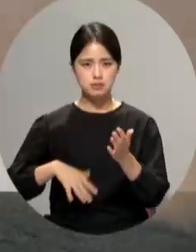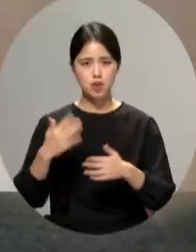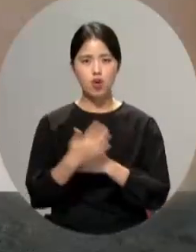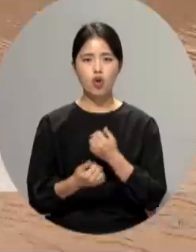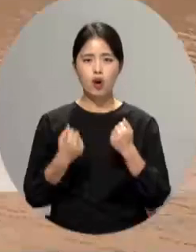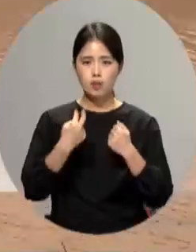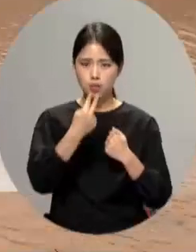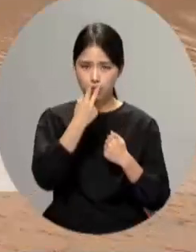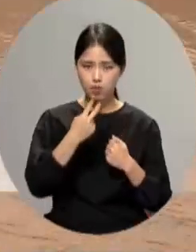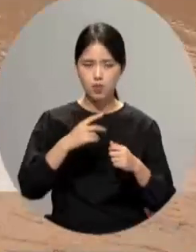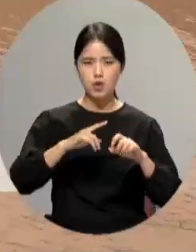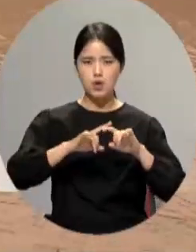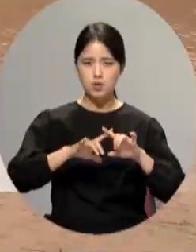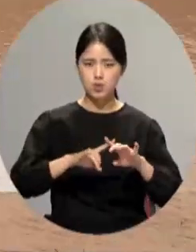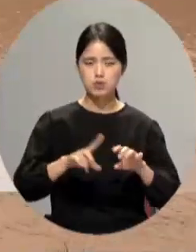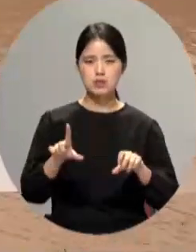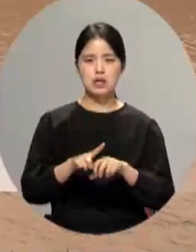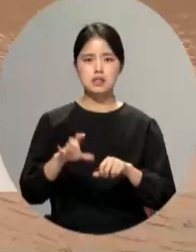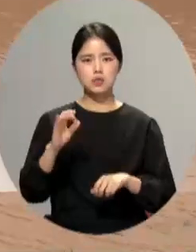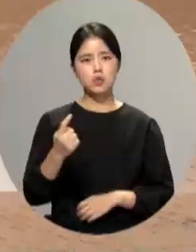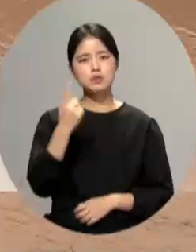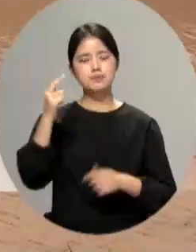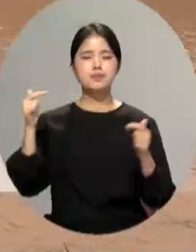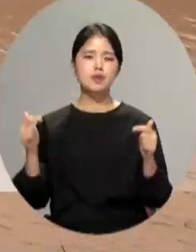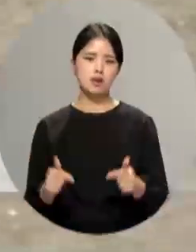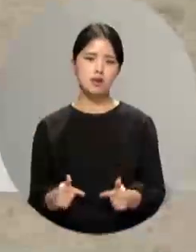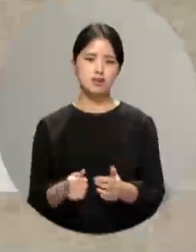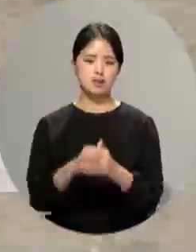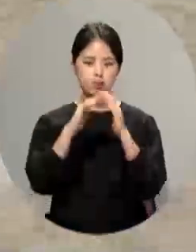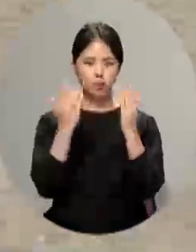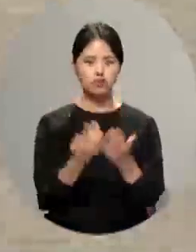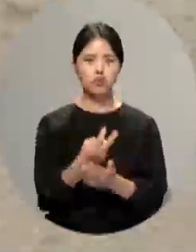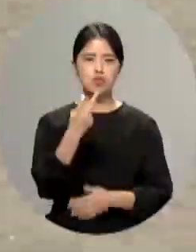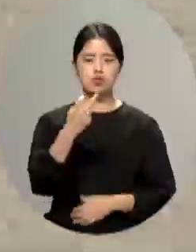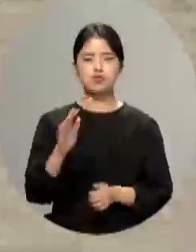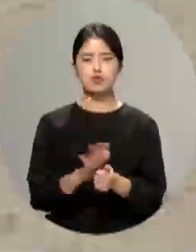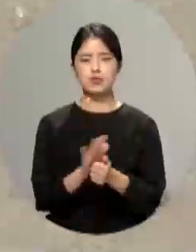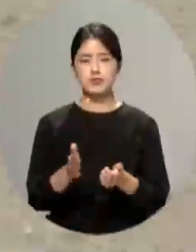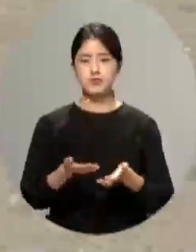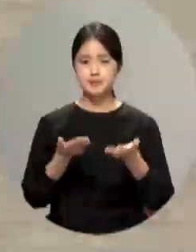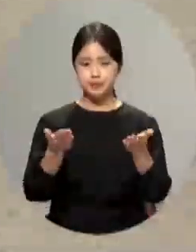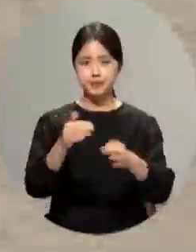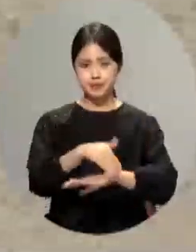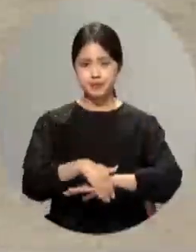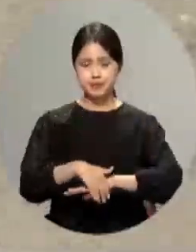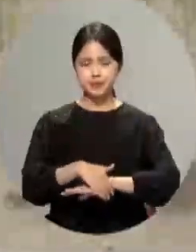전기통신 가스요금이 감면되는 등 모두 12가지 혜택이 제공될 예정입니다